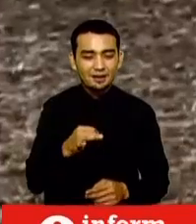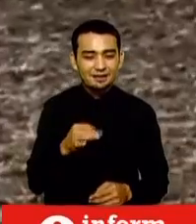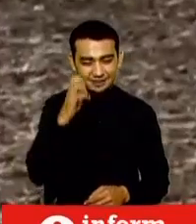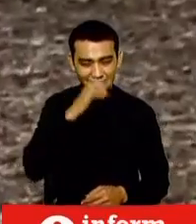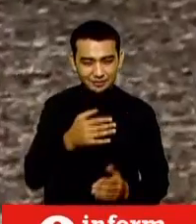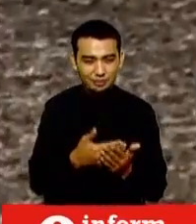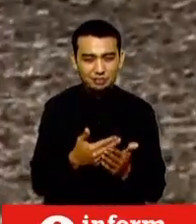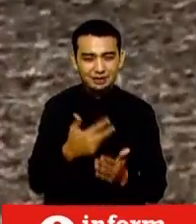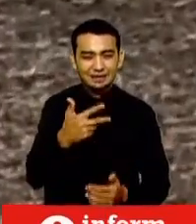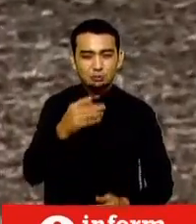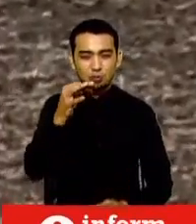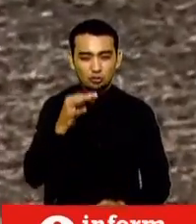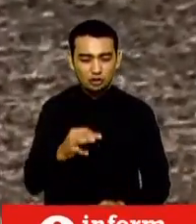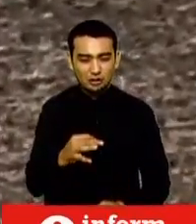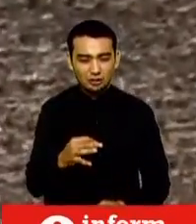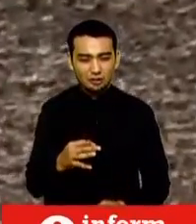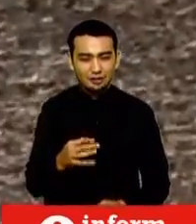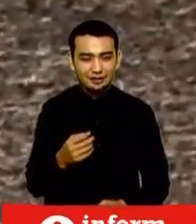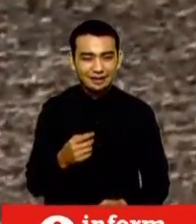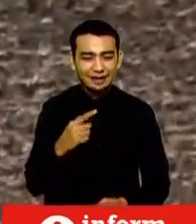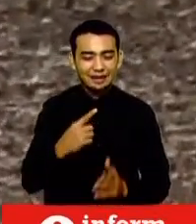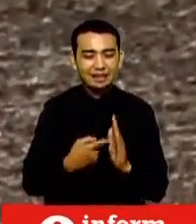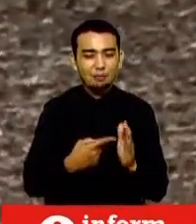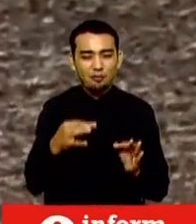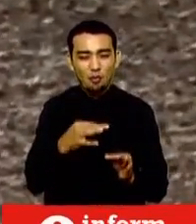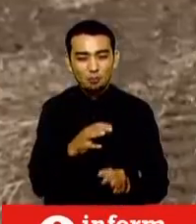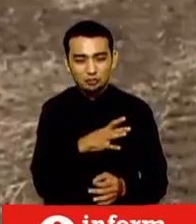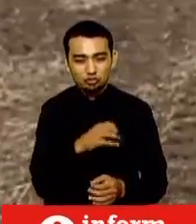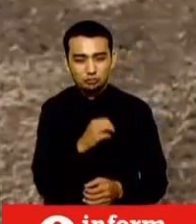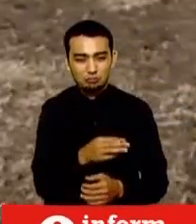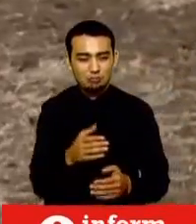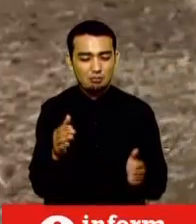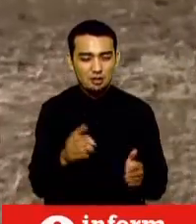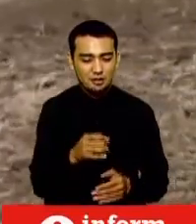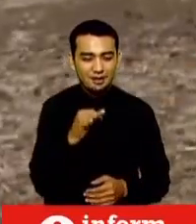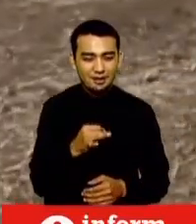порядка 30% от научной потребности. А это значит, что проблемы в данной